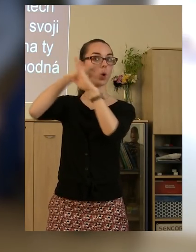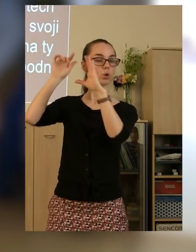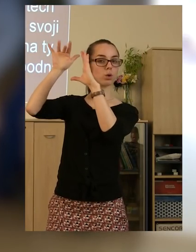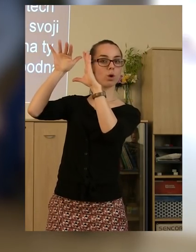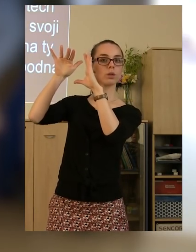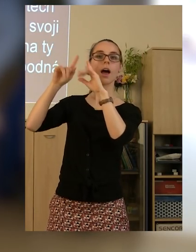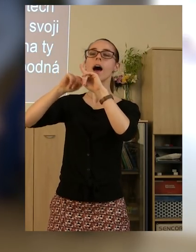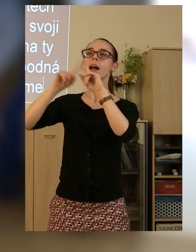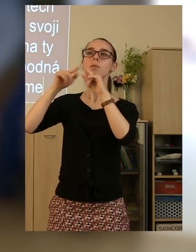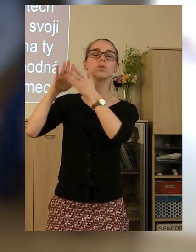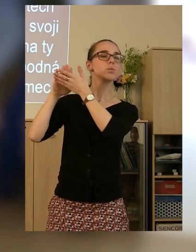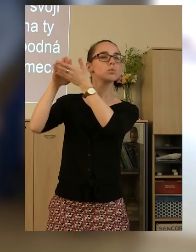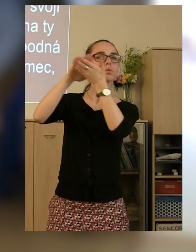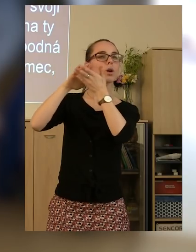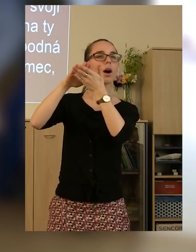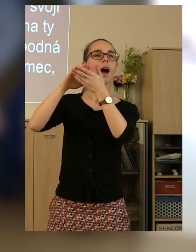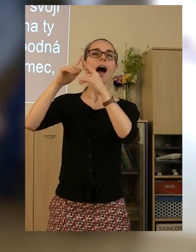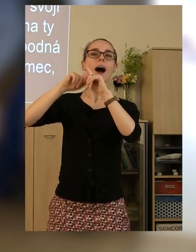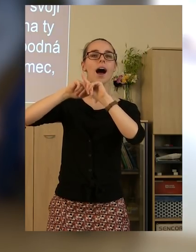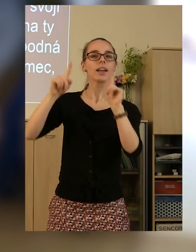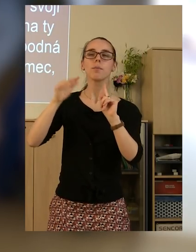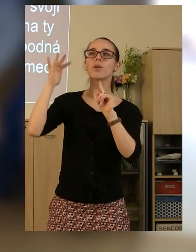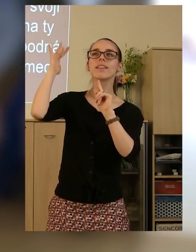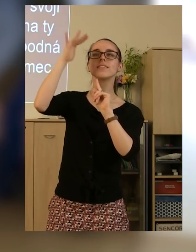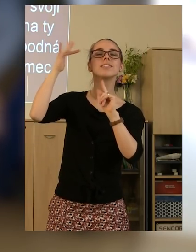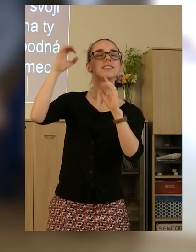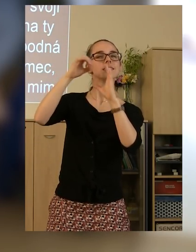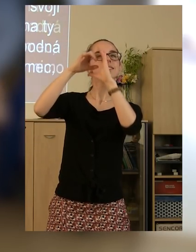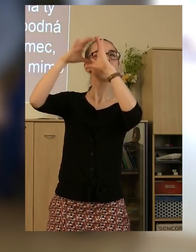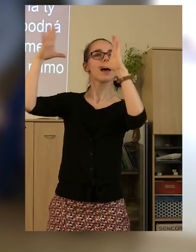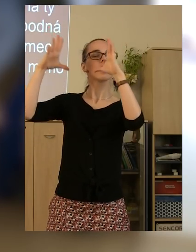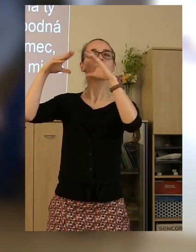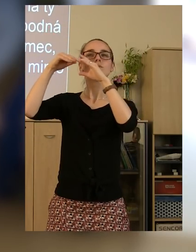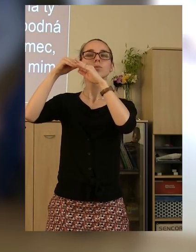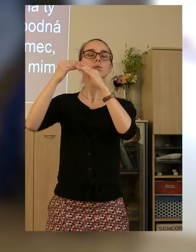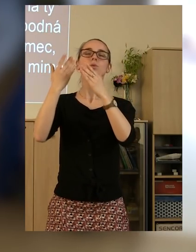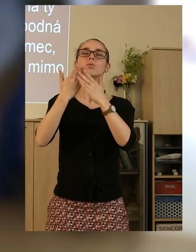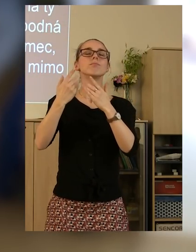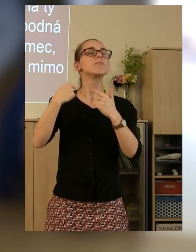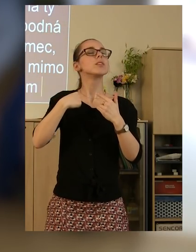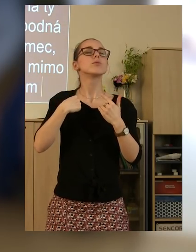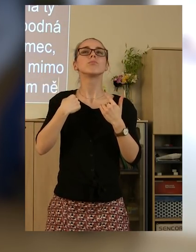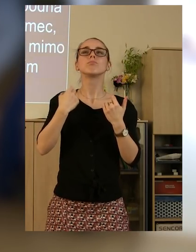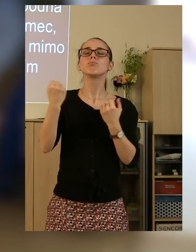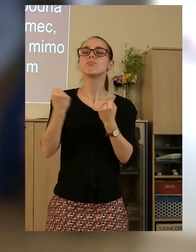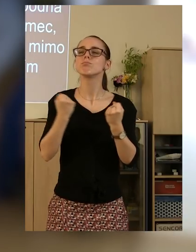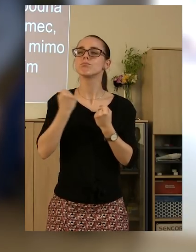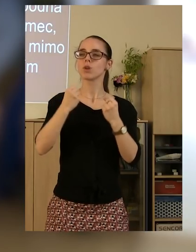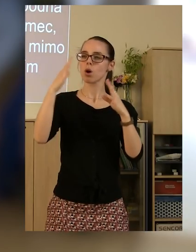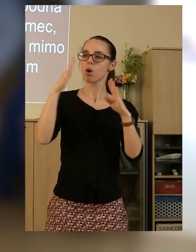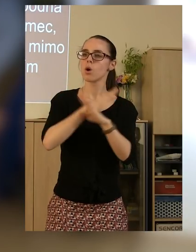to je prostě sen a je to mluvím o tenhle svět a tam vlastně se nemusím nijak omezovat téhle